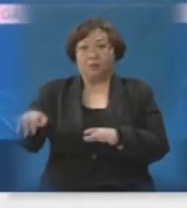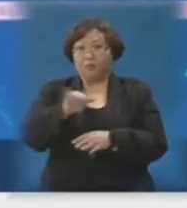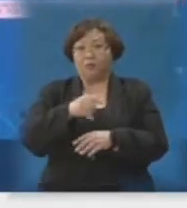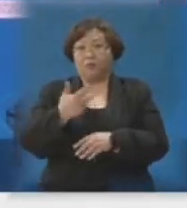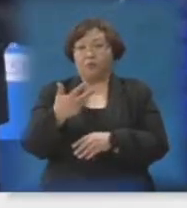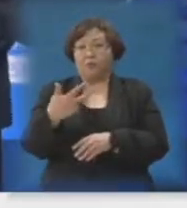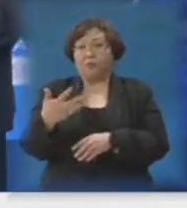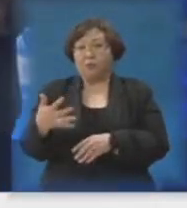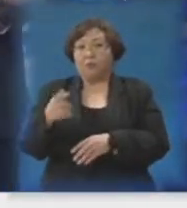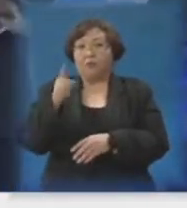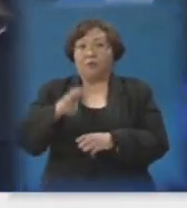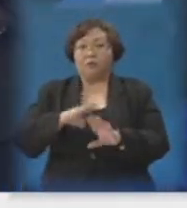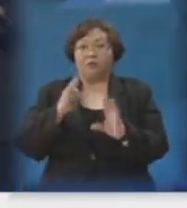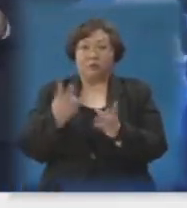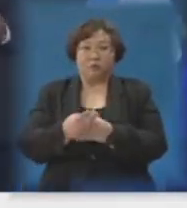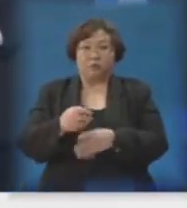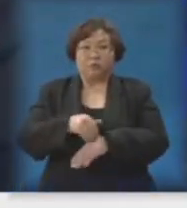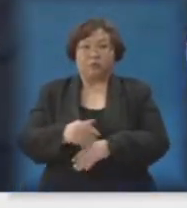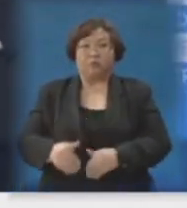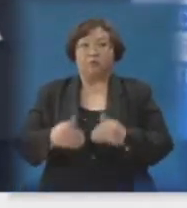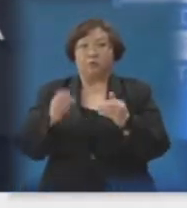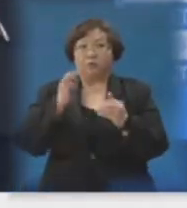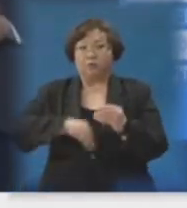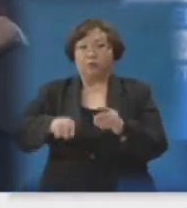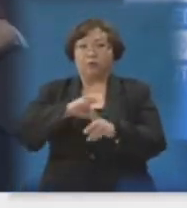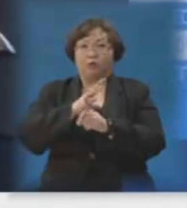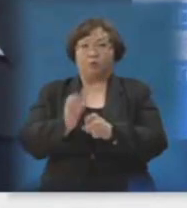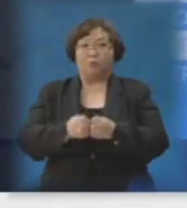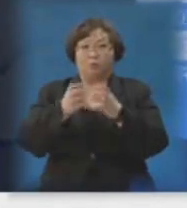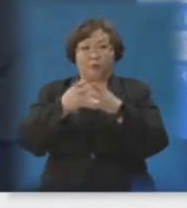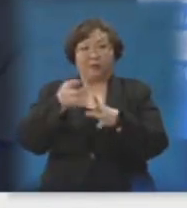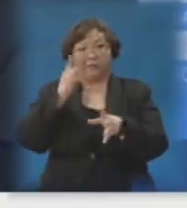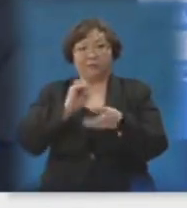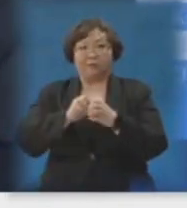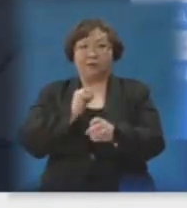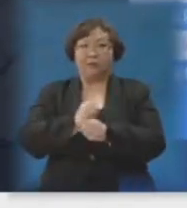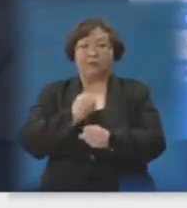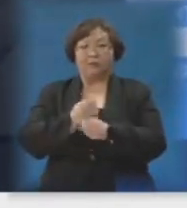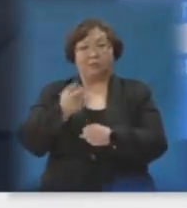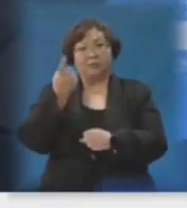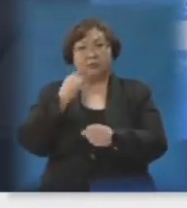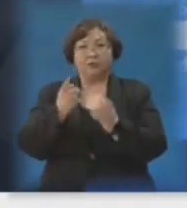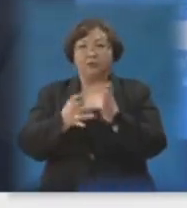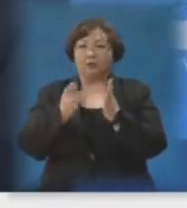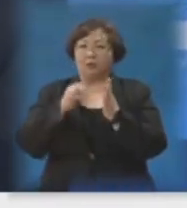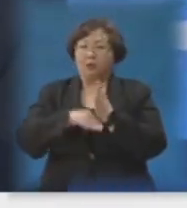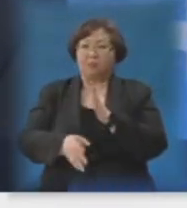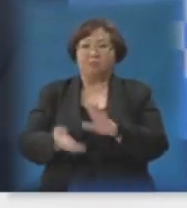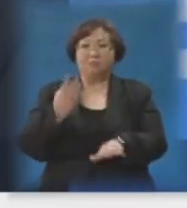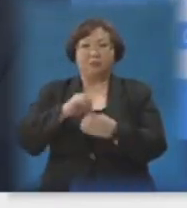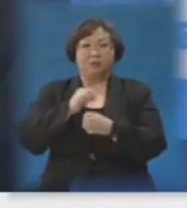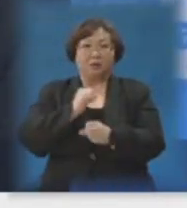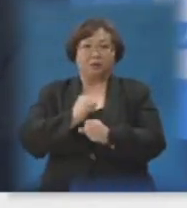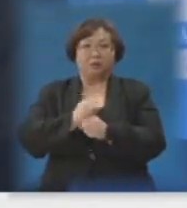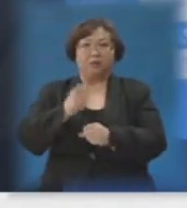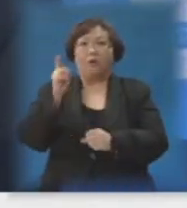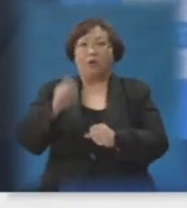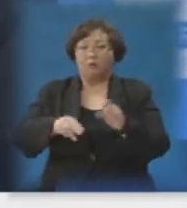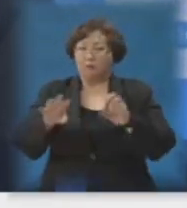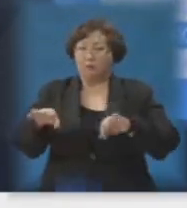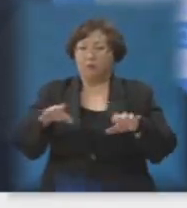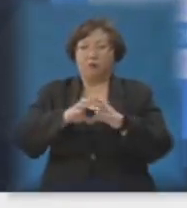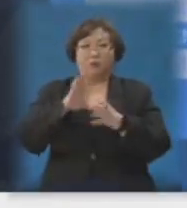хот нэгдсэн бөгөөд доктор төртөө хөгжлийн төлөө соёл бүтээлч байдал болгон инновацид хөрөнгө оруулалт хийж байгаа хотуудын улсын хамтын